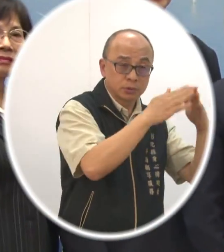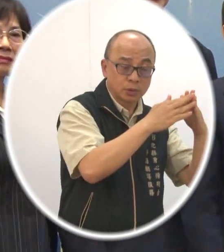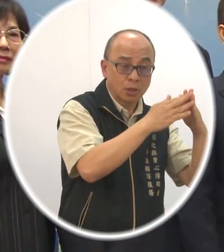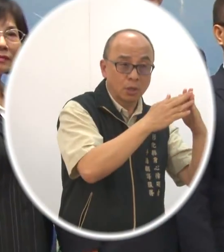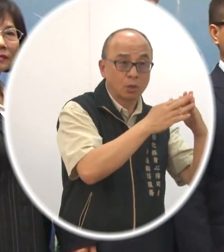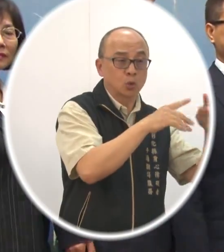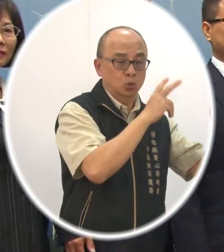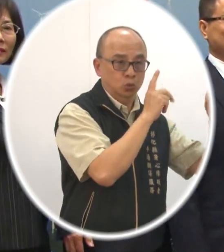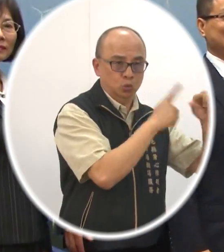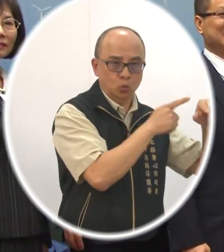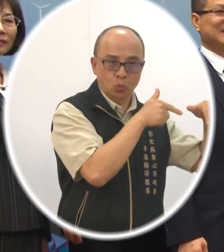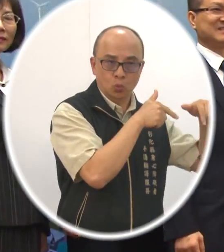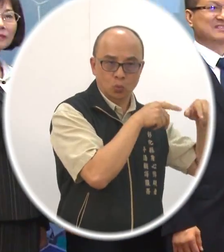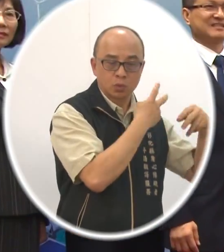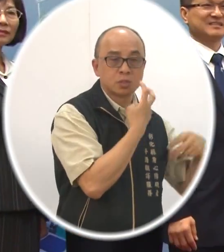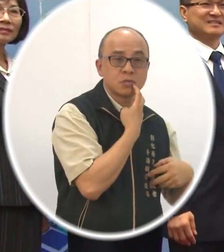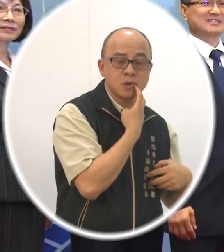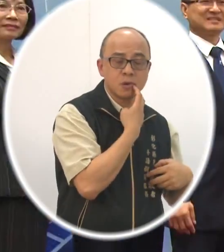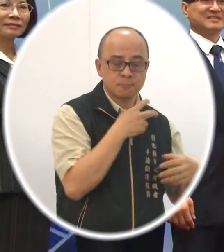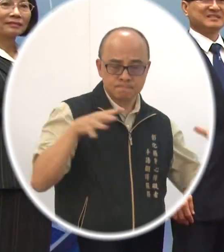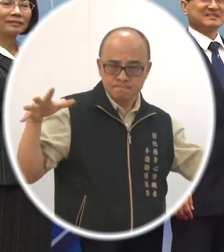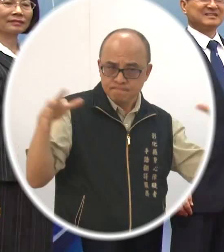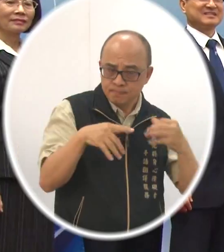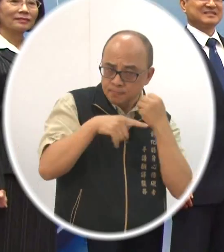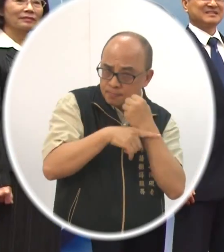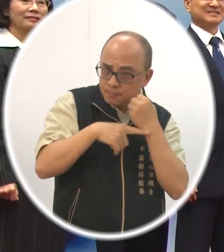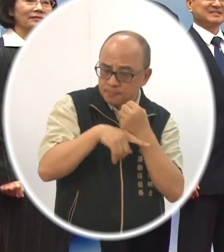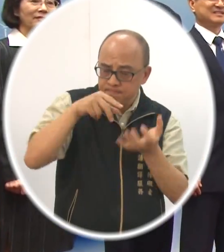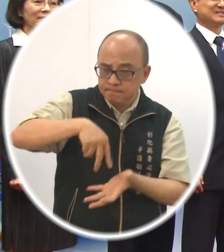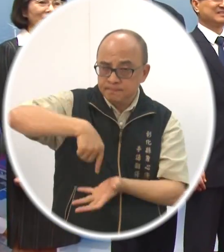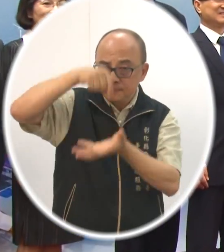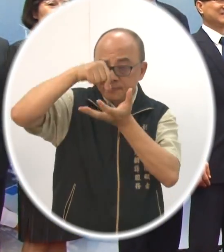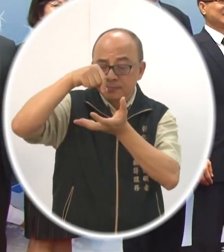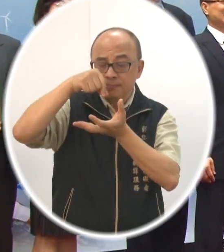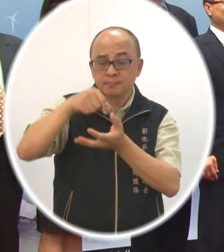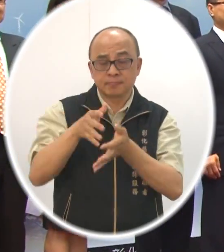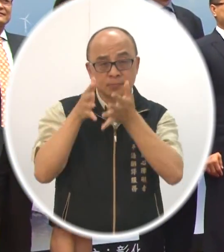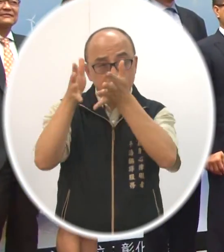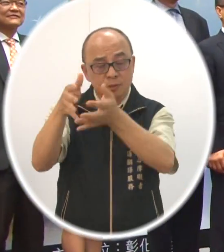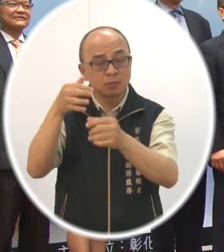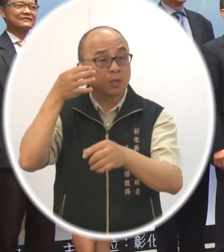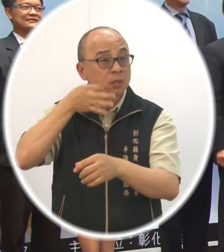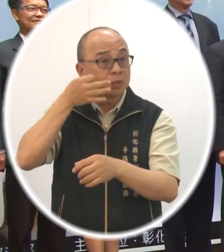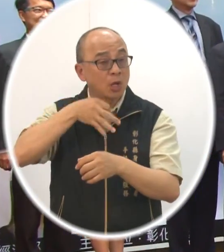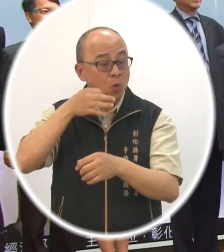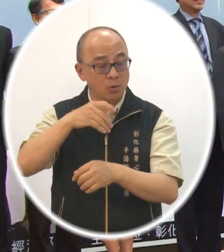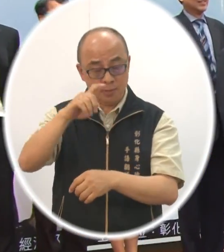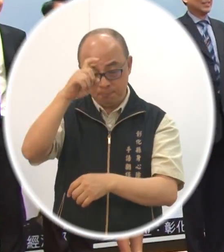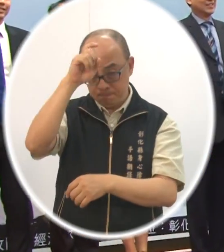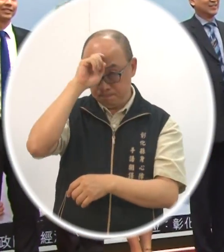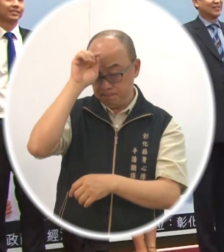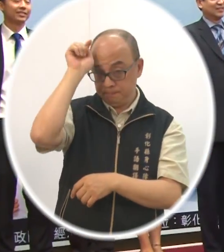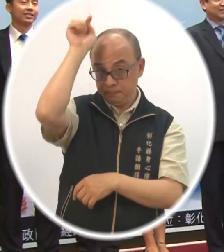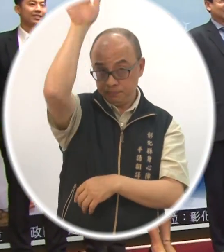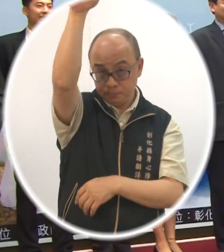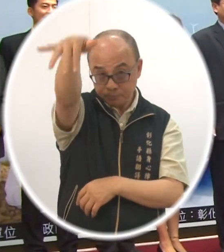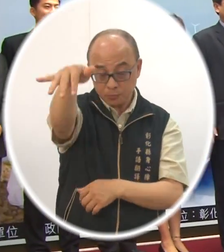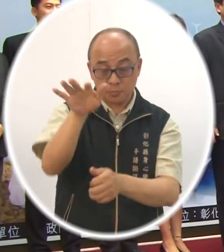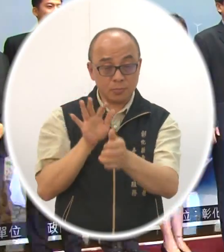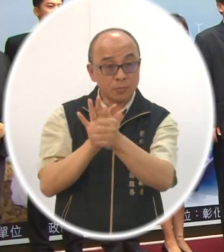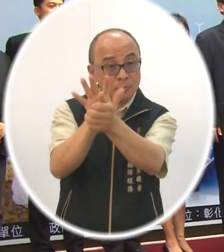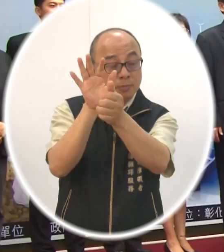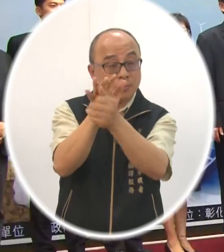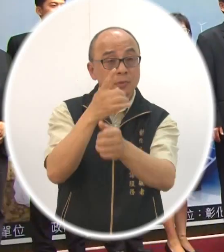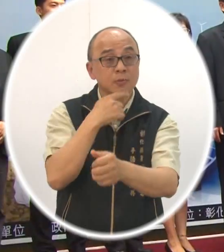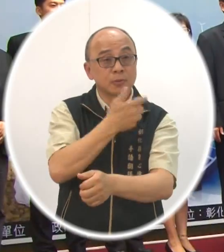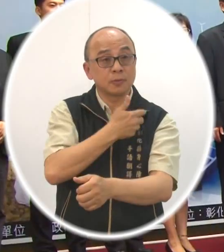中央及政府代表提出发展建议，研提彰化县绿能发展愿景，推动彰化